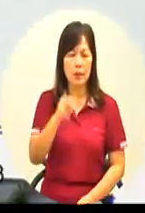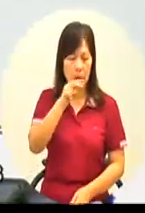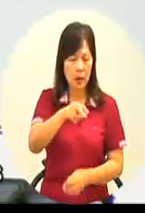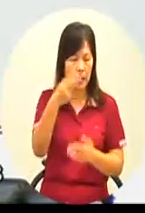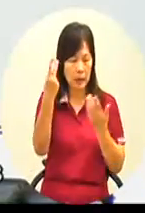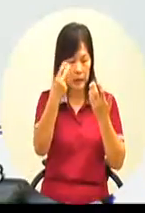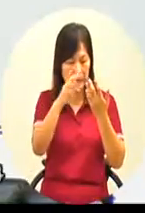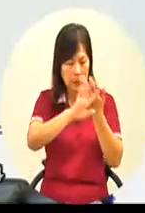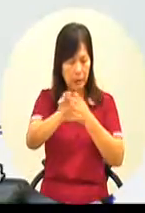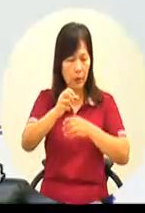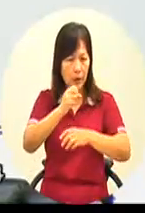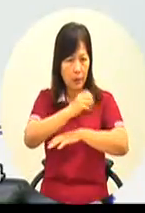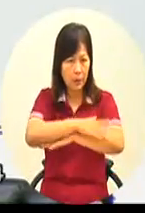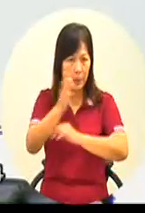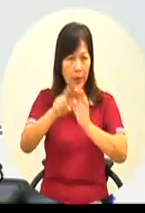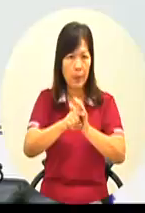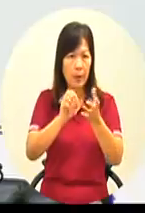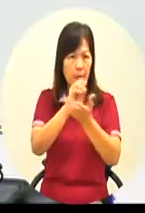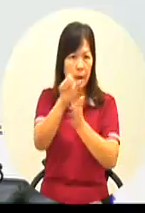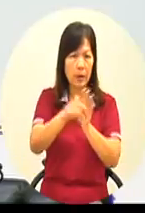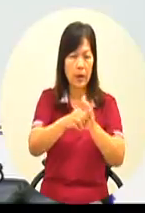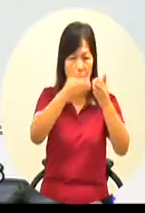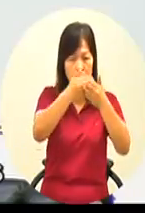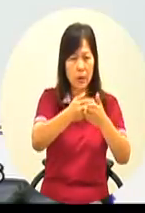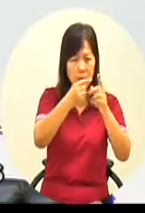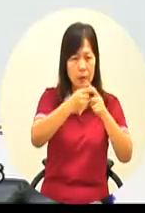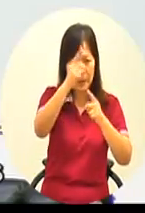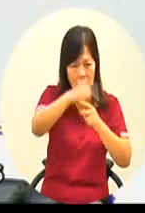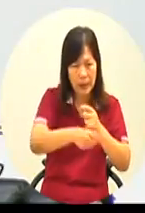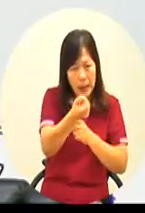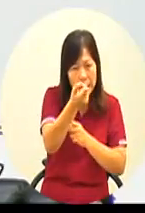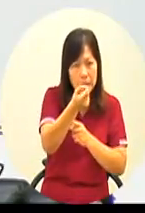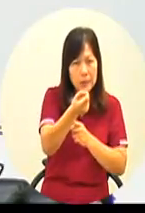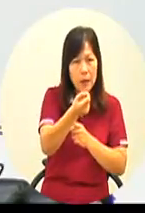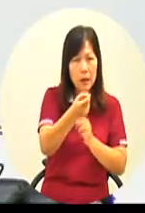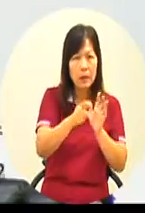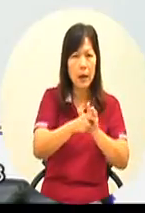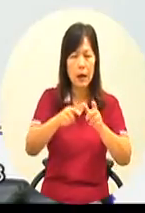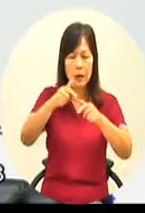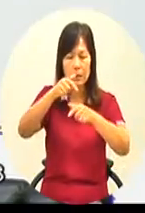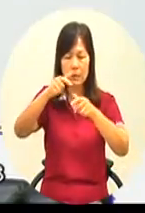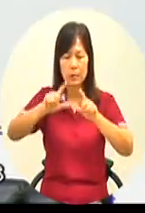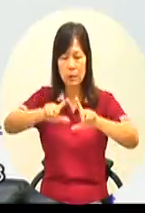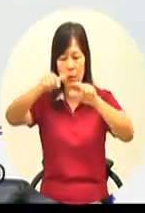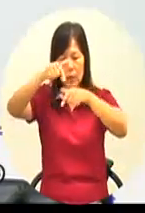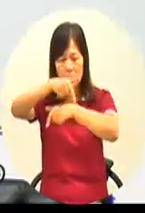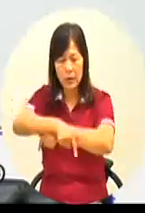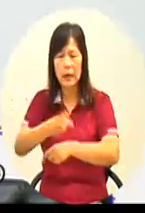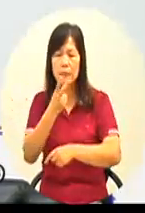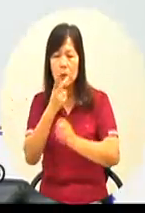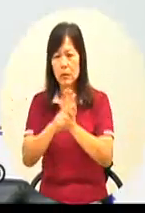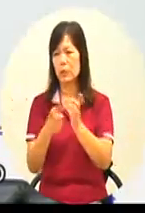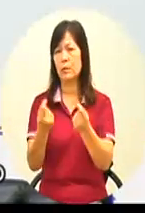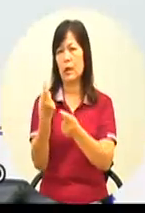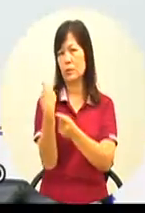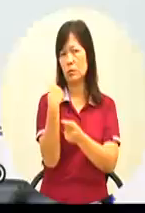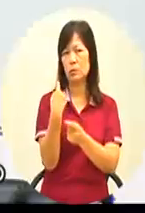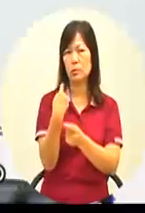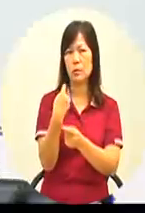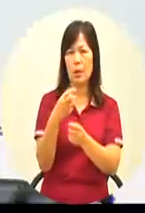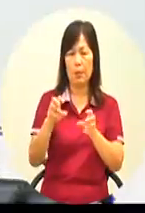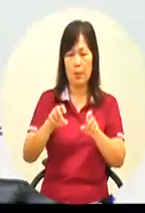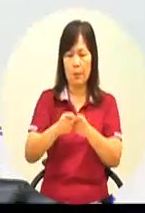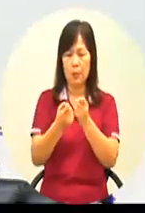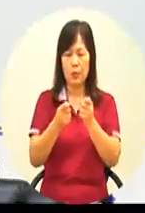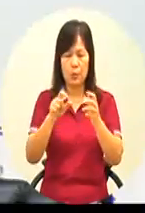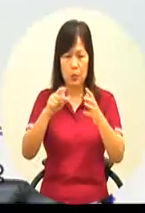道啊，中国客少来了啊，东南亚旅客首破百万哦，都是同样昨天的。 所